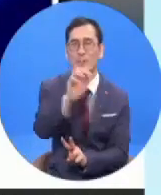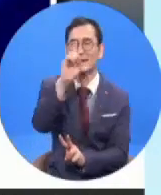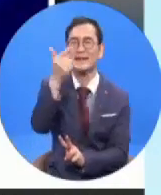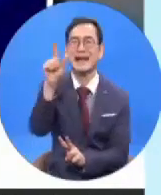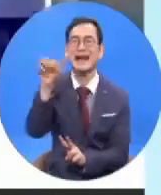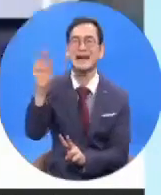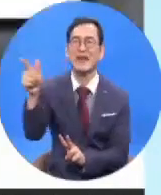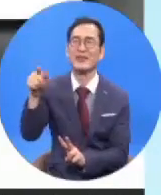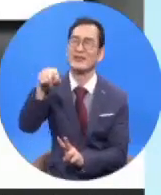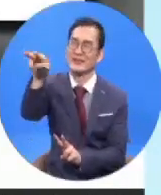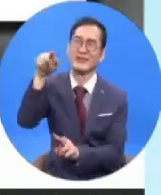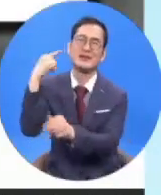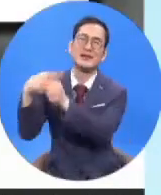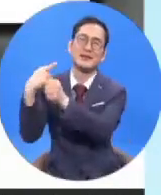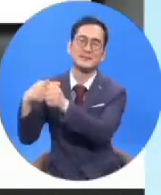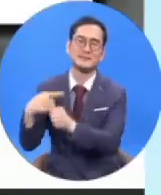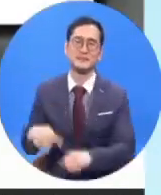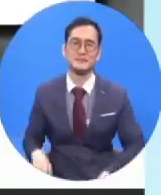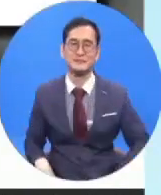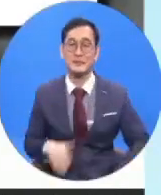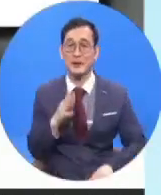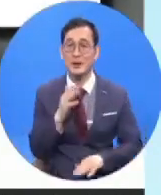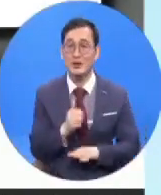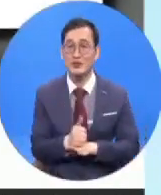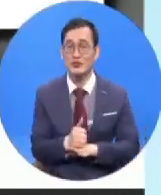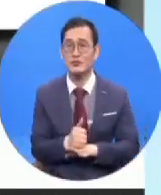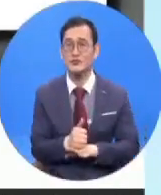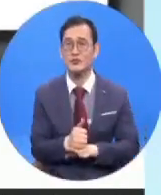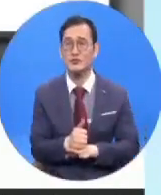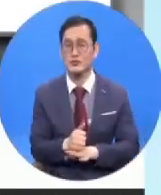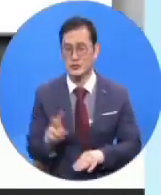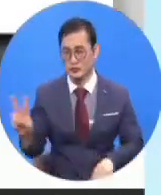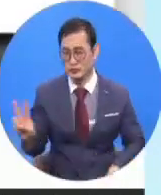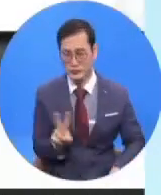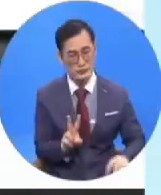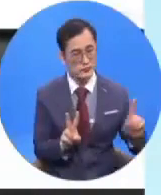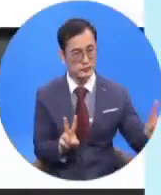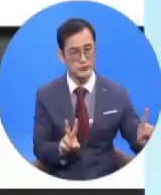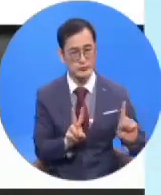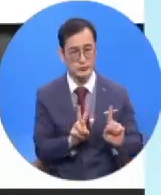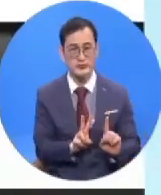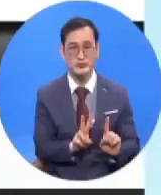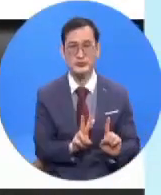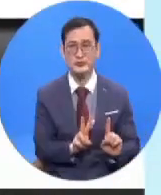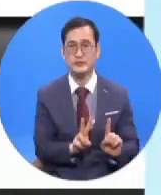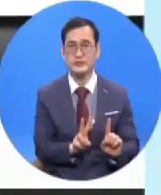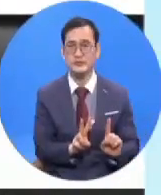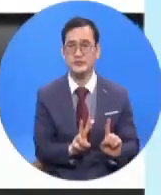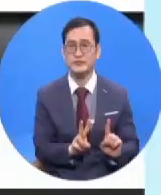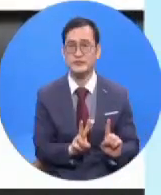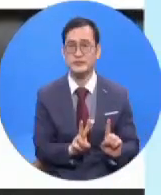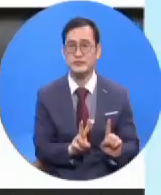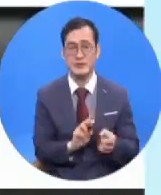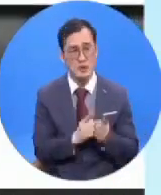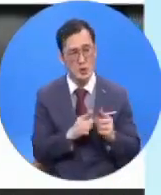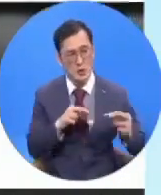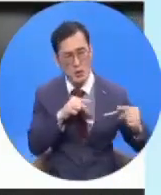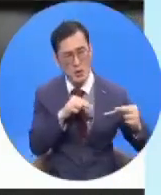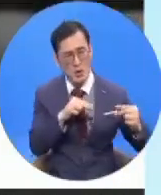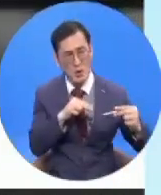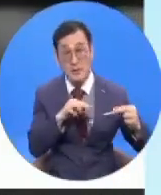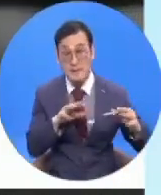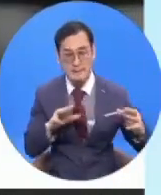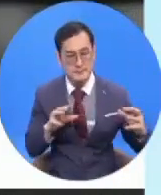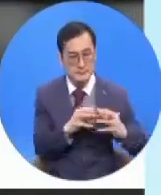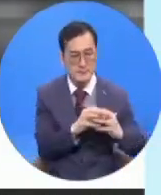새롭게 김두관, 이재명, 박용진, 이재명의 기존의 그 1차 토론에서 보여줬던 날선 관계가